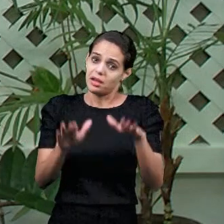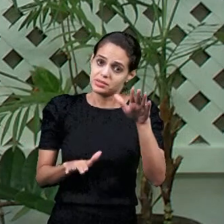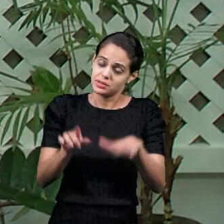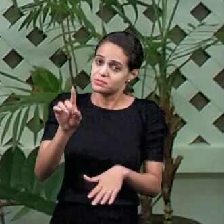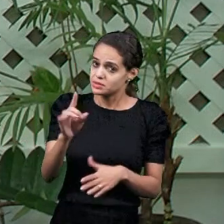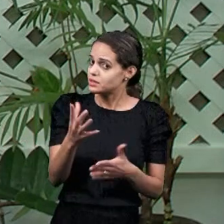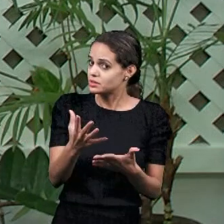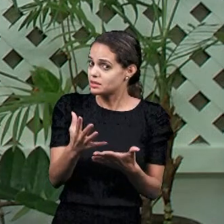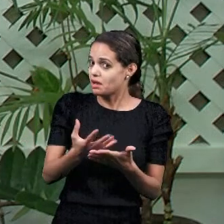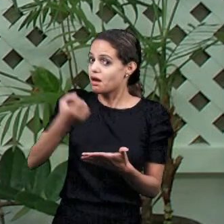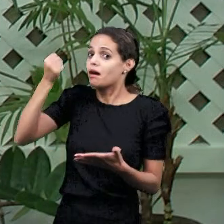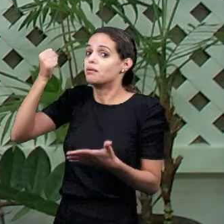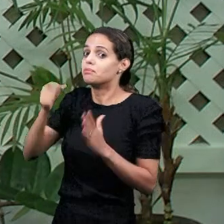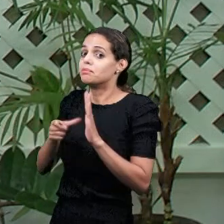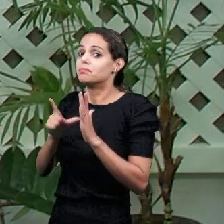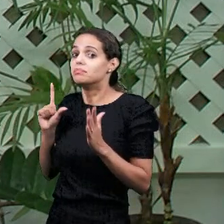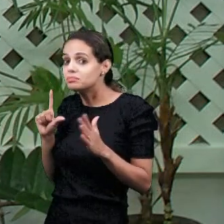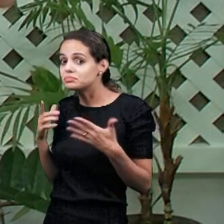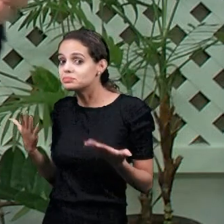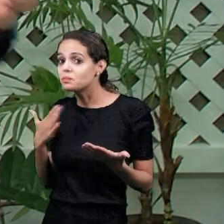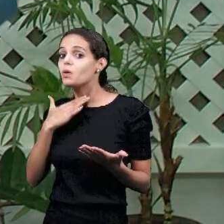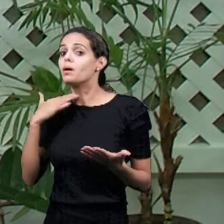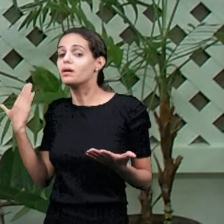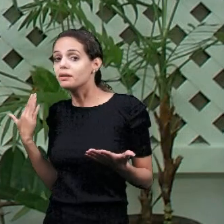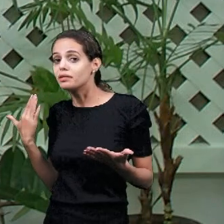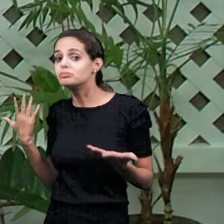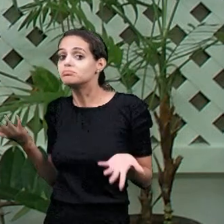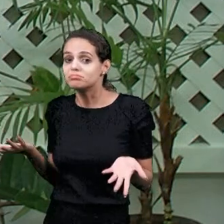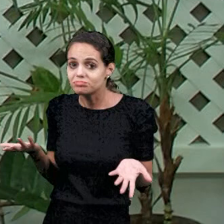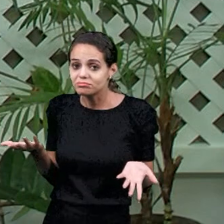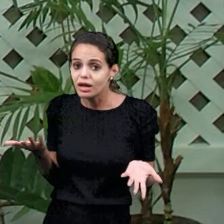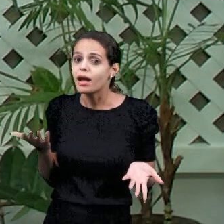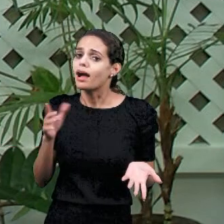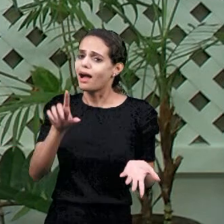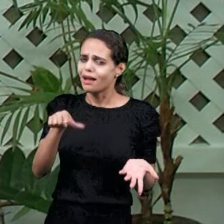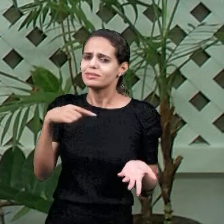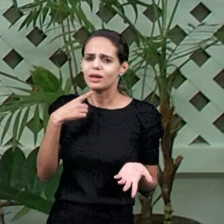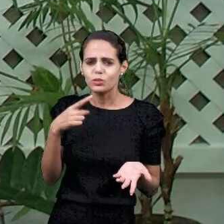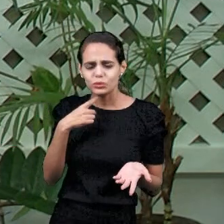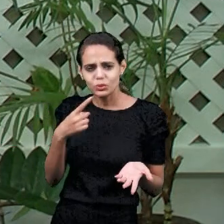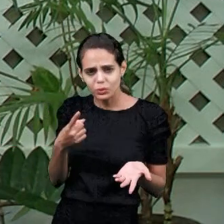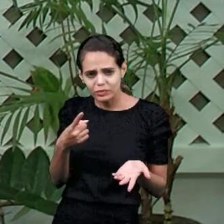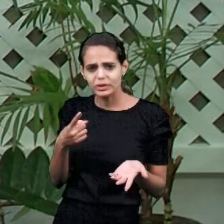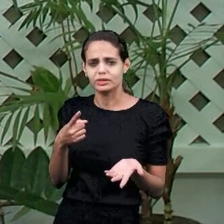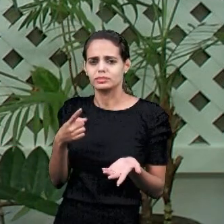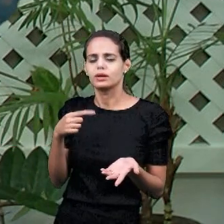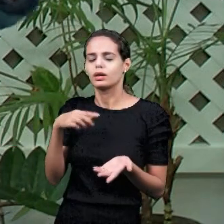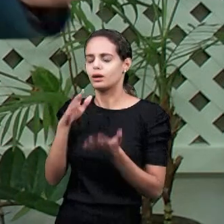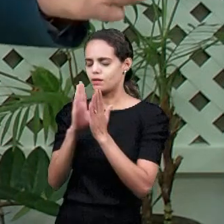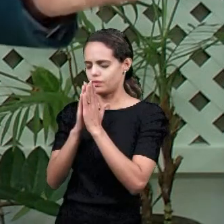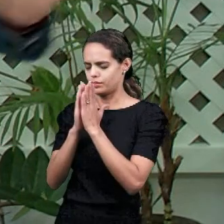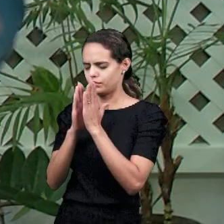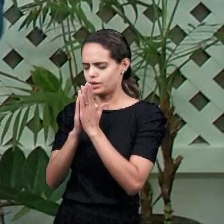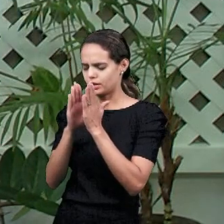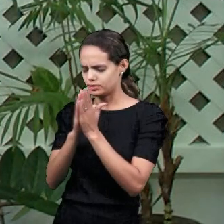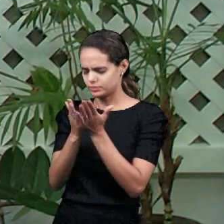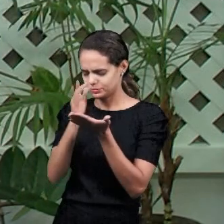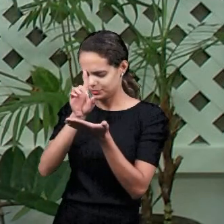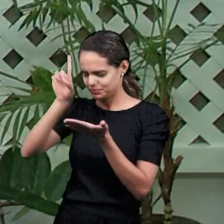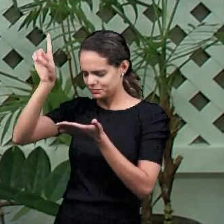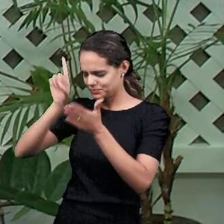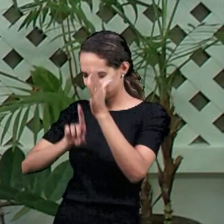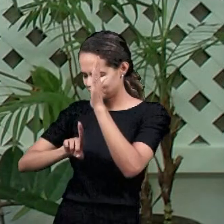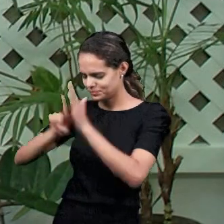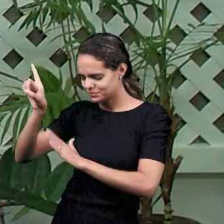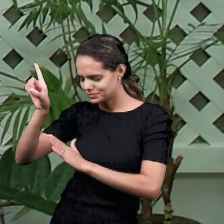Donc, consultez le Seigneur. Seigneur, le Seigneur a besoin de moi pour quelque chose. Non. Donc, ne prenez pas le vaccin